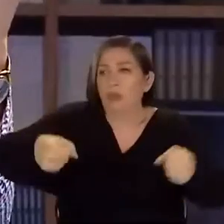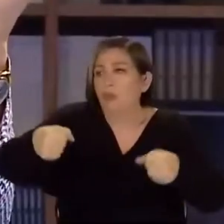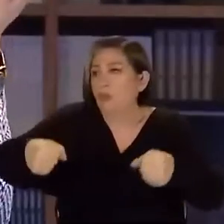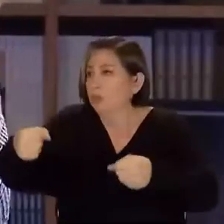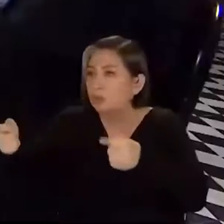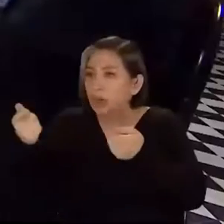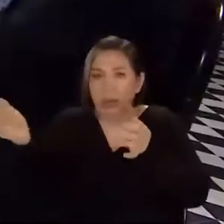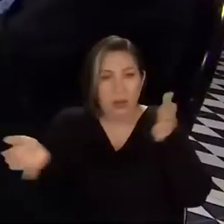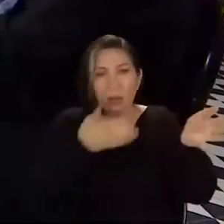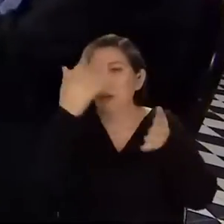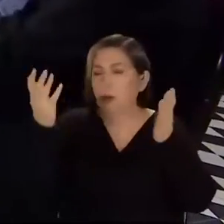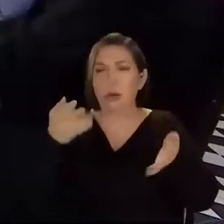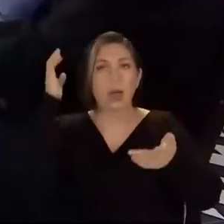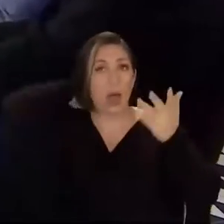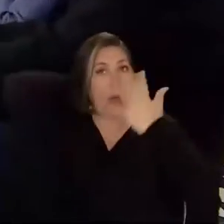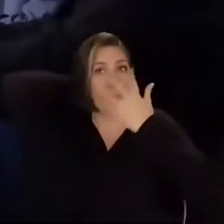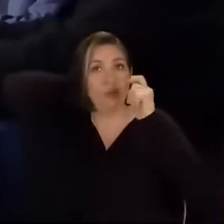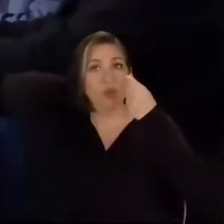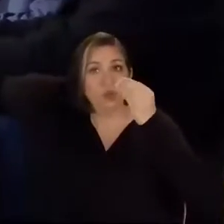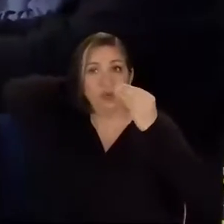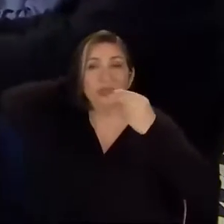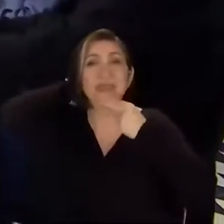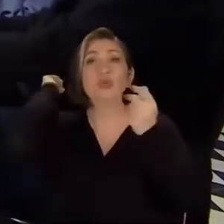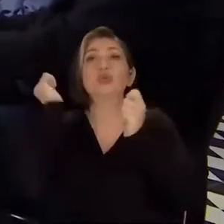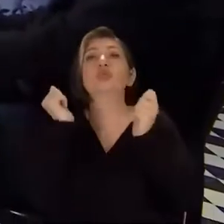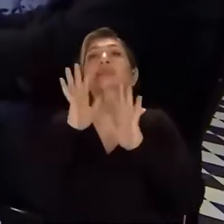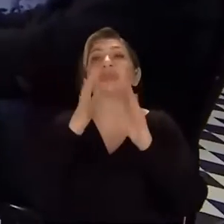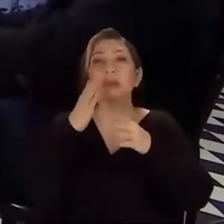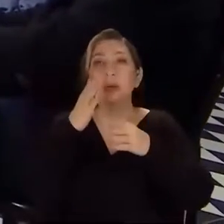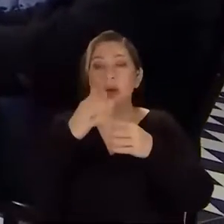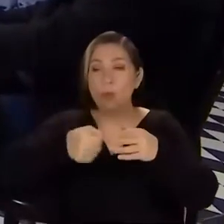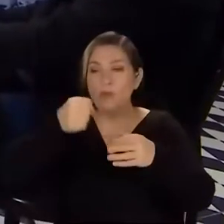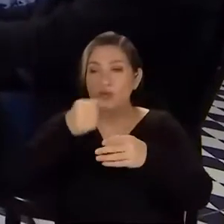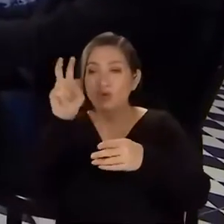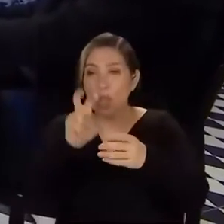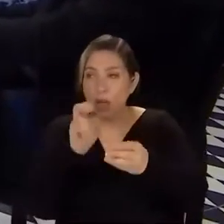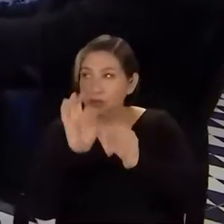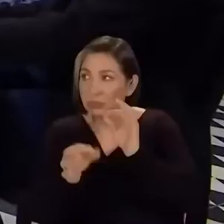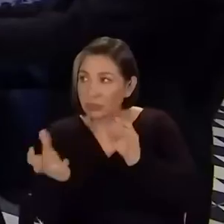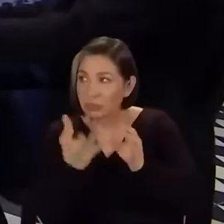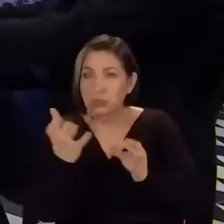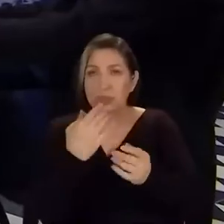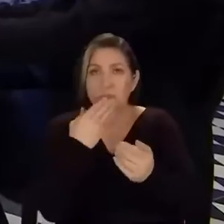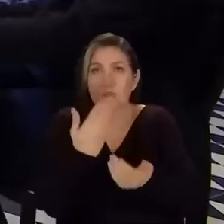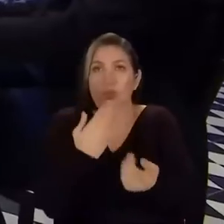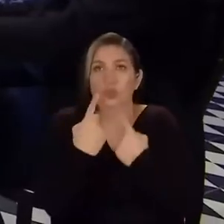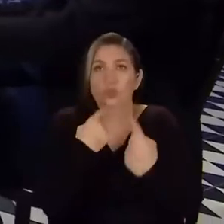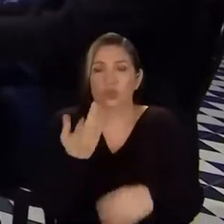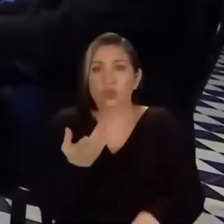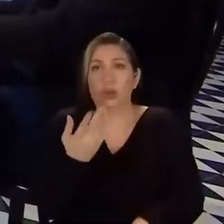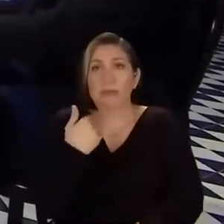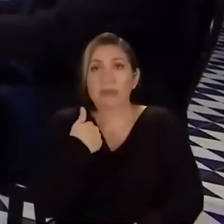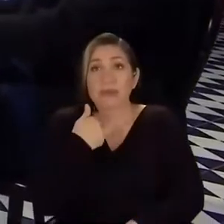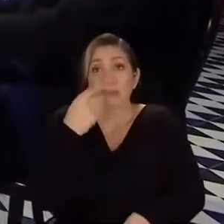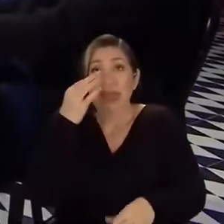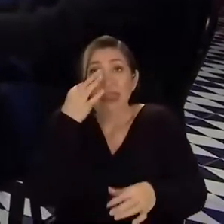Yani, yani adam çocuğu kızı üşümesin diye şöminede bavul dolar yakan bir adamdan söylüyor. Yani biz